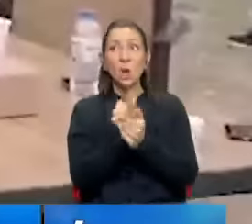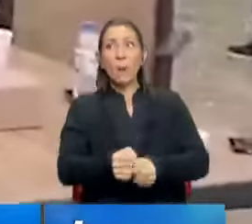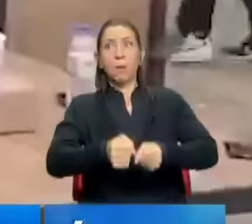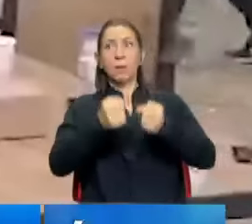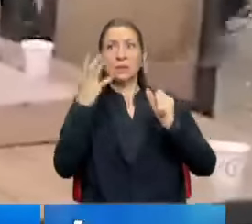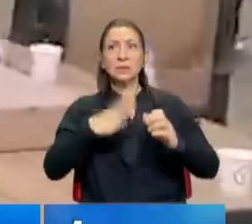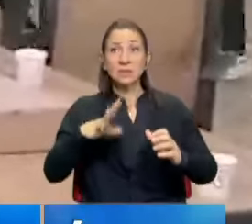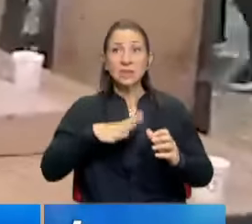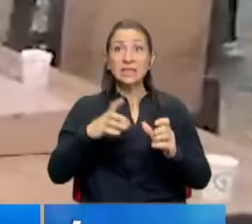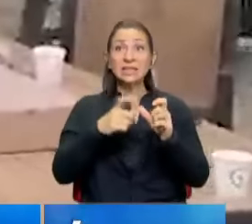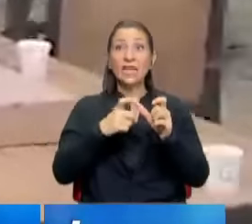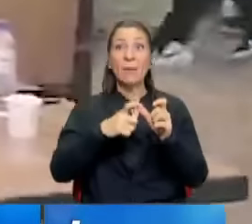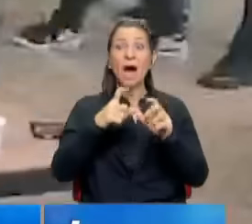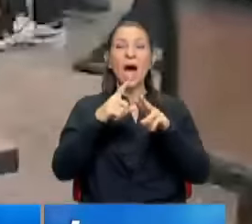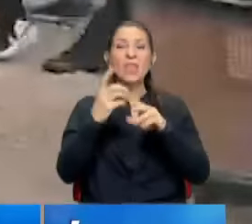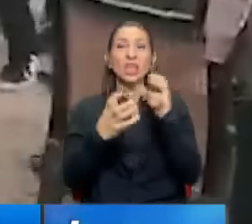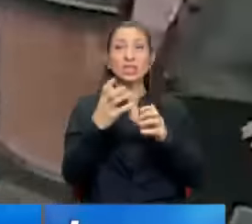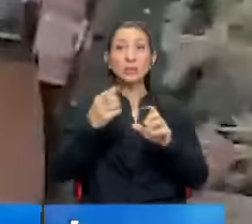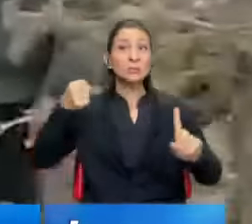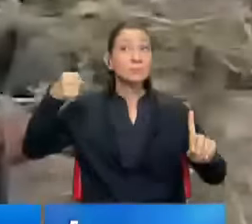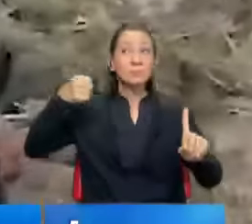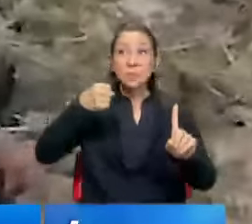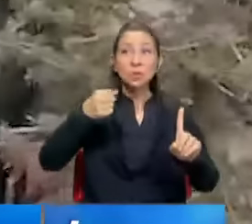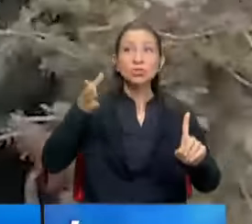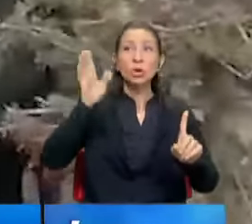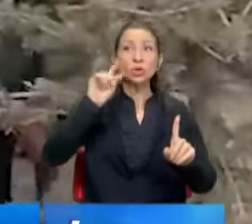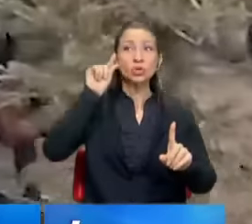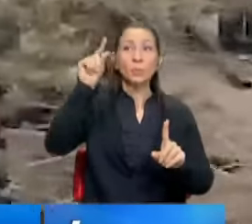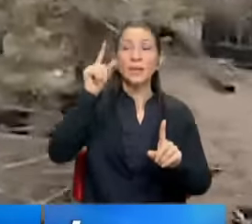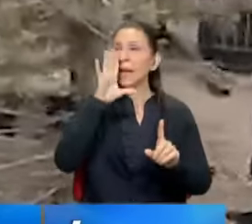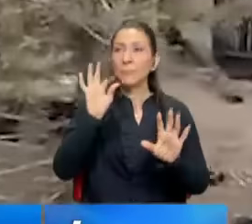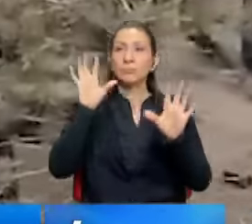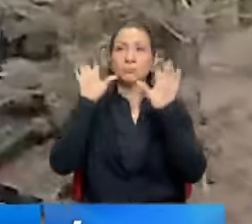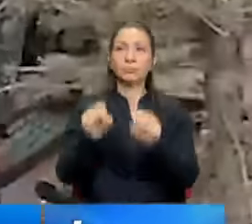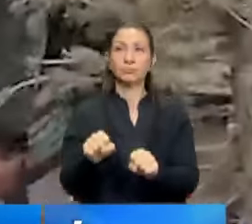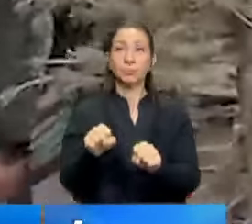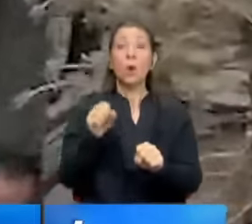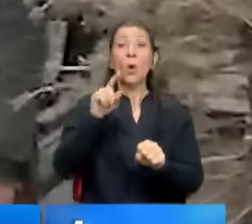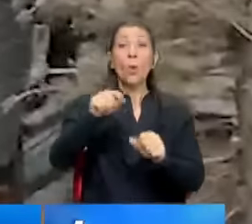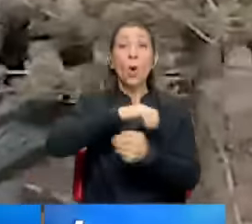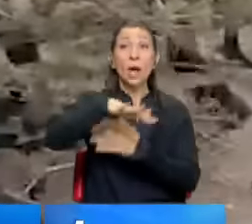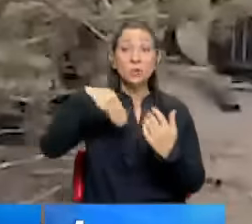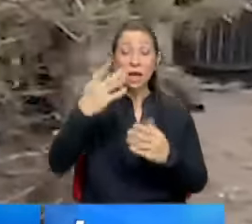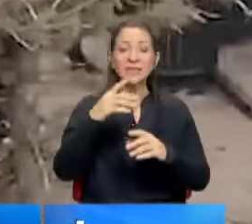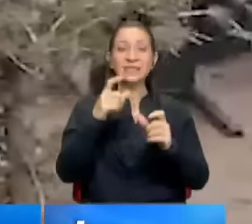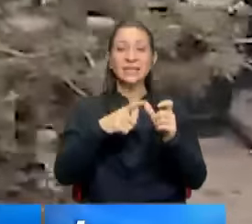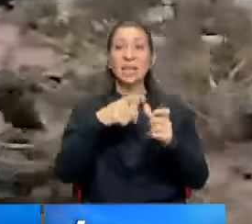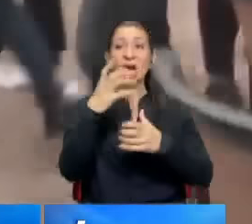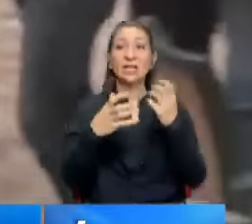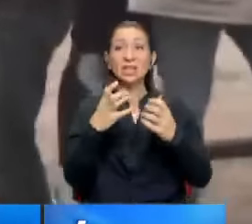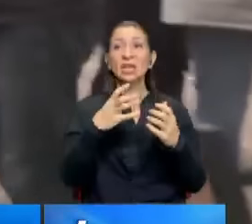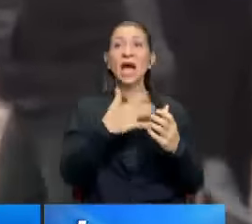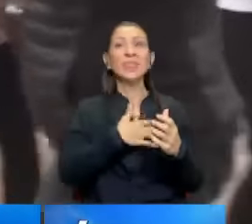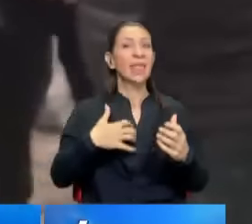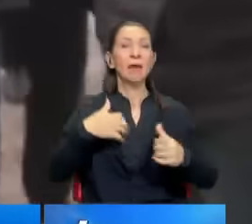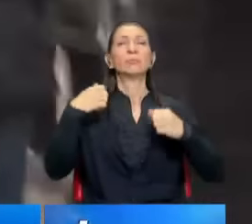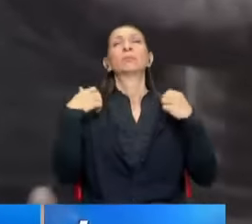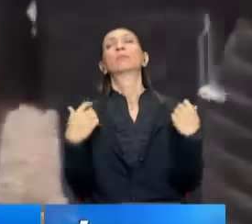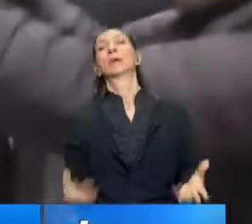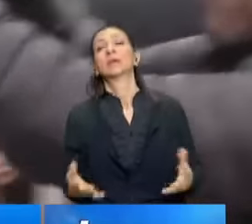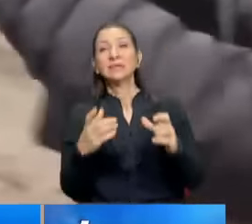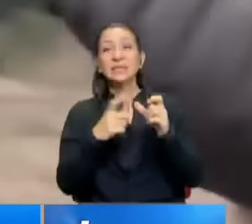saldırdı. Selma Ateş'e hedef alan saldırı sonrasında şüpheli gözaltına alındı. Olayın ardından Sinan Ateş'in annesi Saniye Ateş fenalaştı.